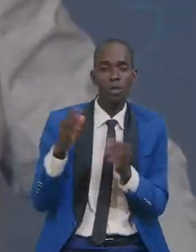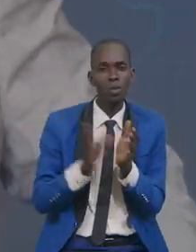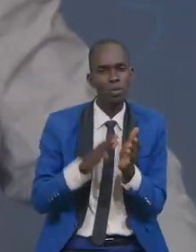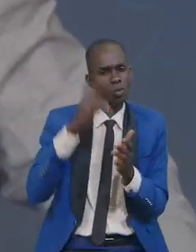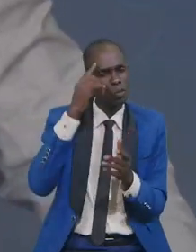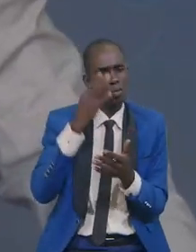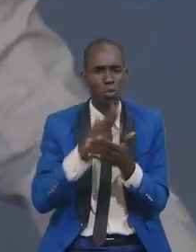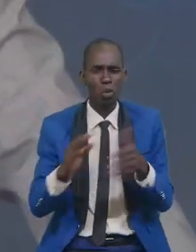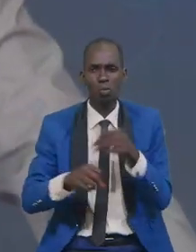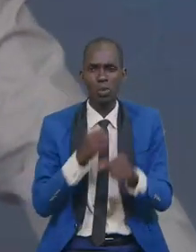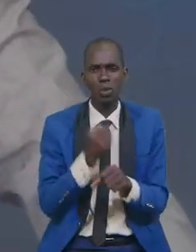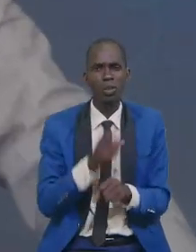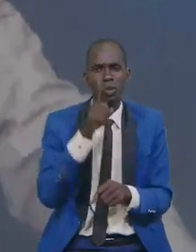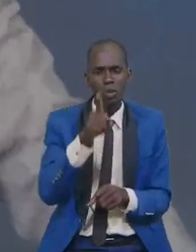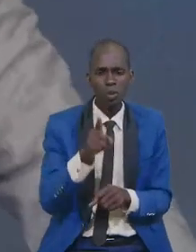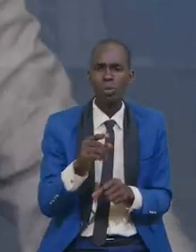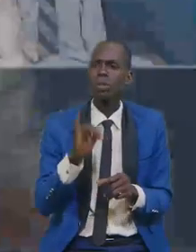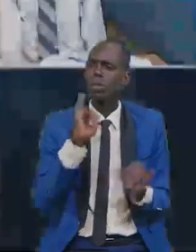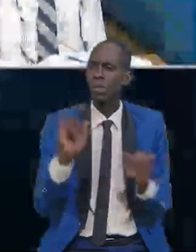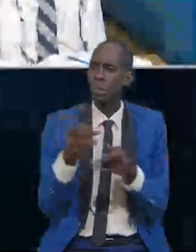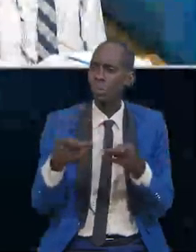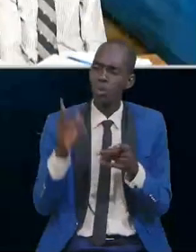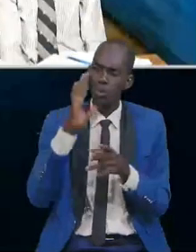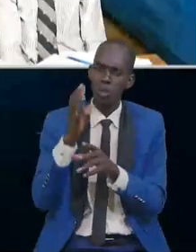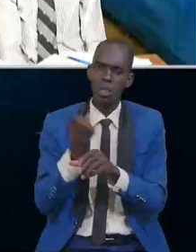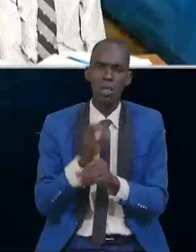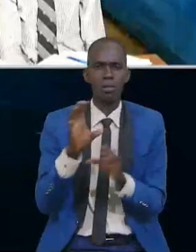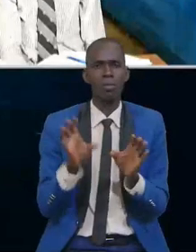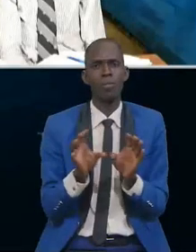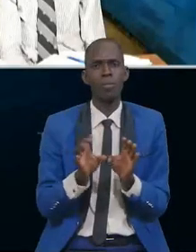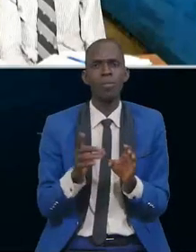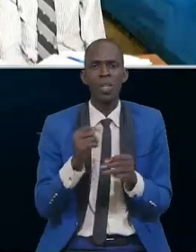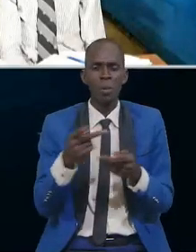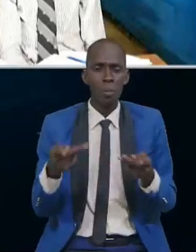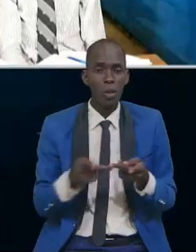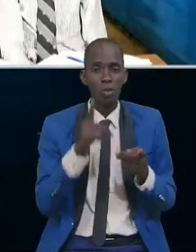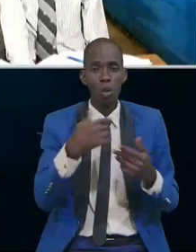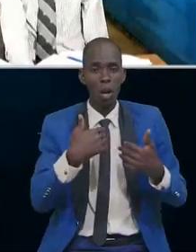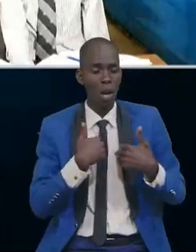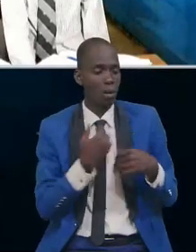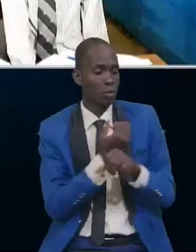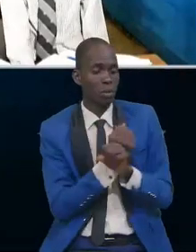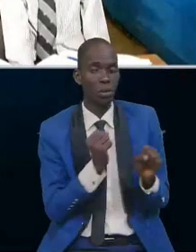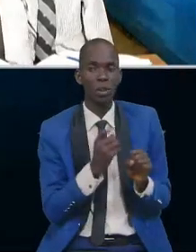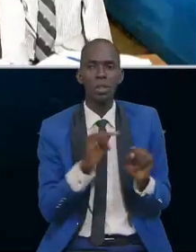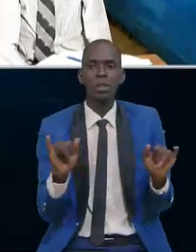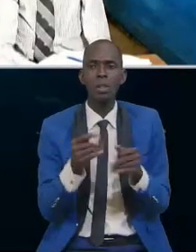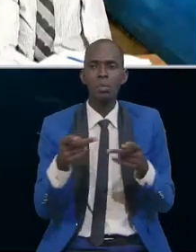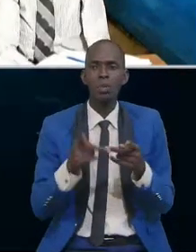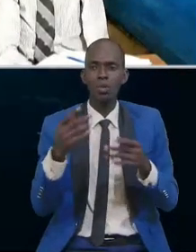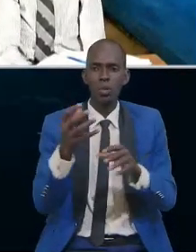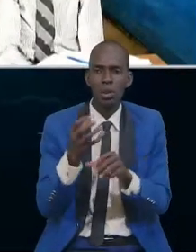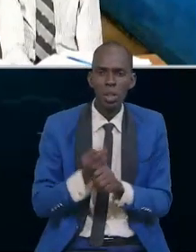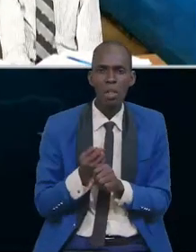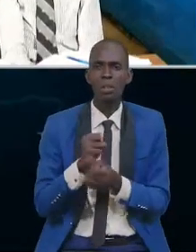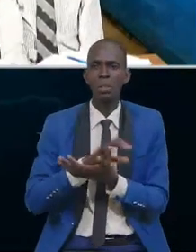c'est là où tu as fait toutes ces années d'études, le même lieu. C'est là où le diplôme se trouve. C'est le lieu où tu as le salut, le même lieu où tu as